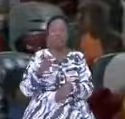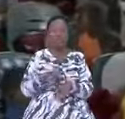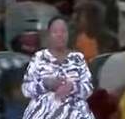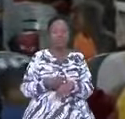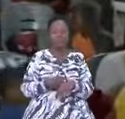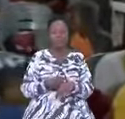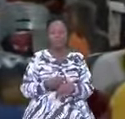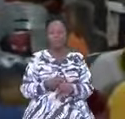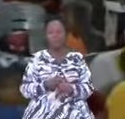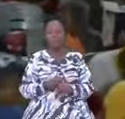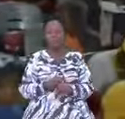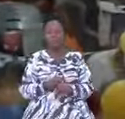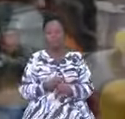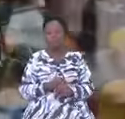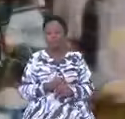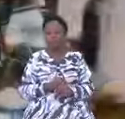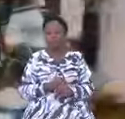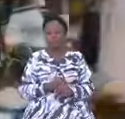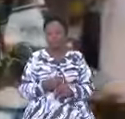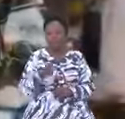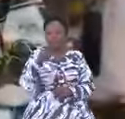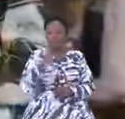que dieu vous bénisse